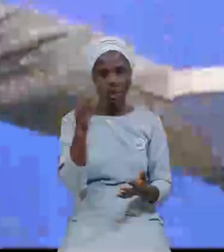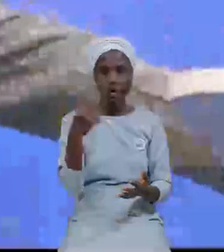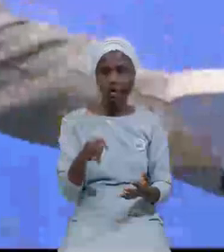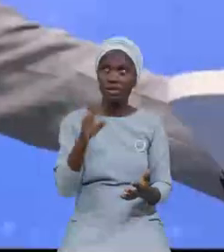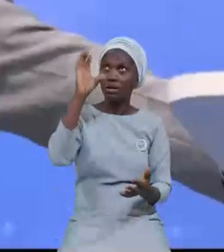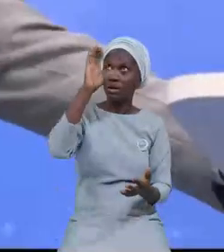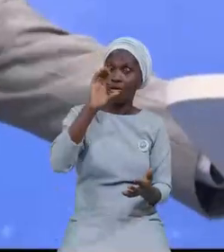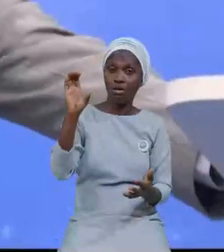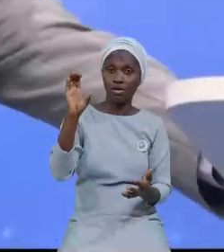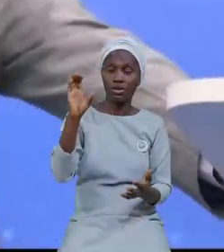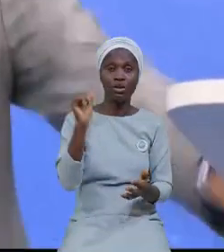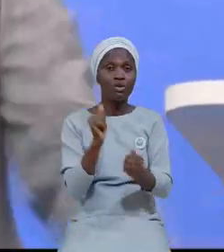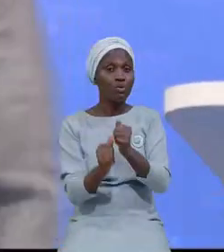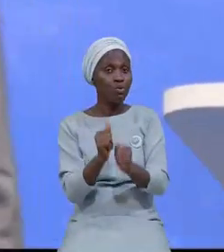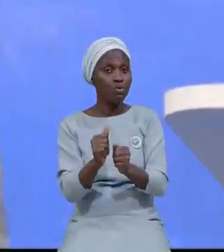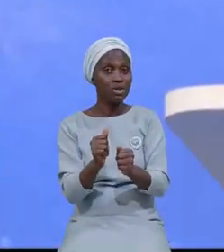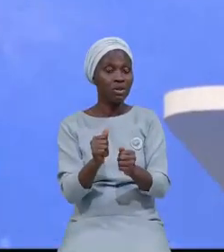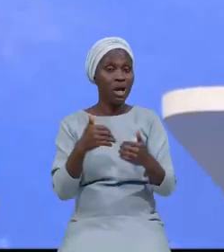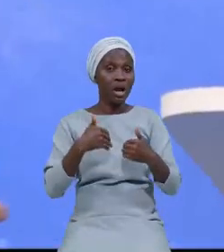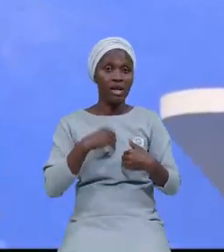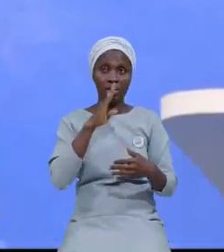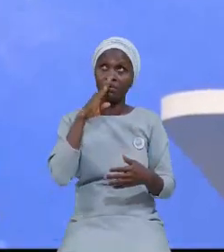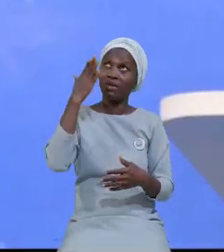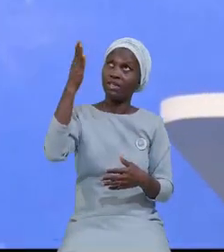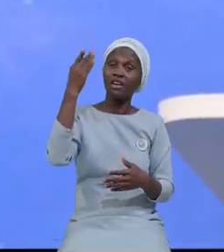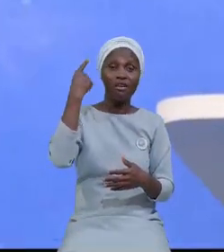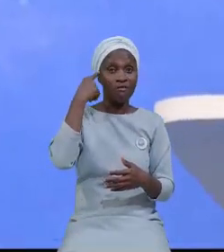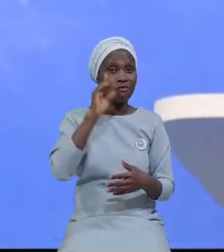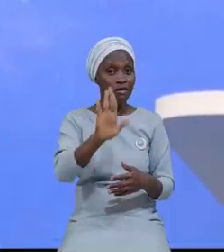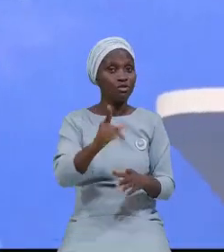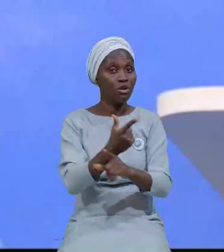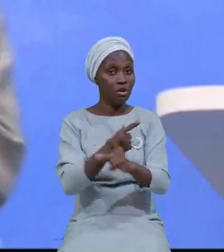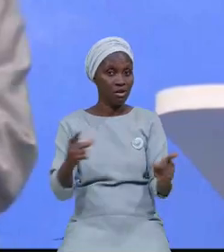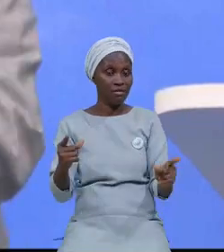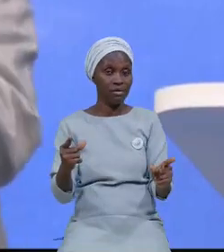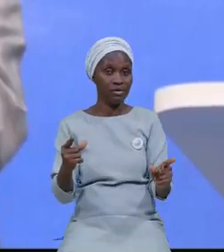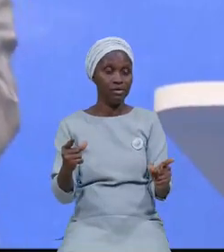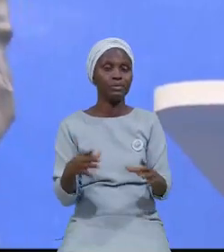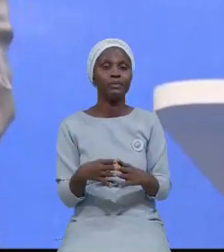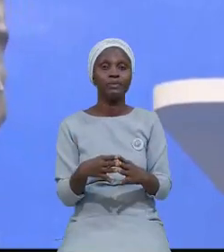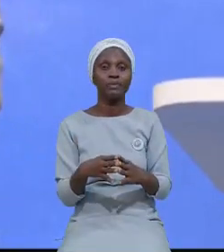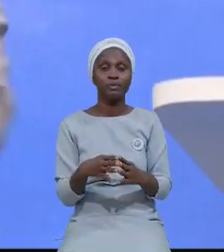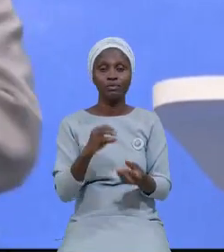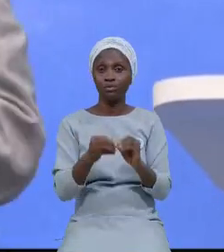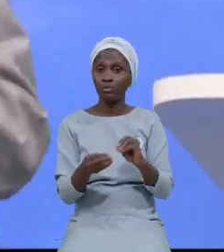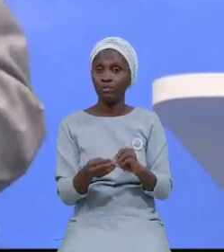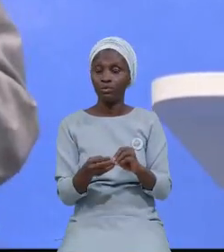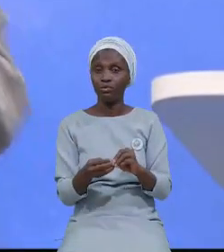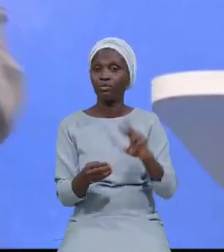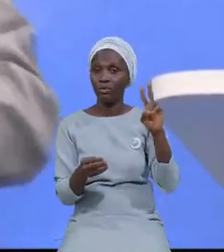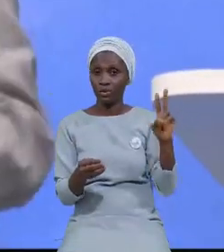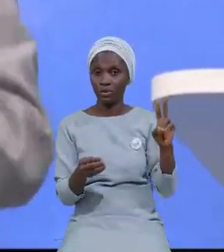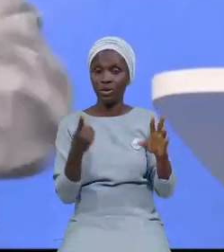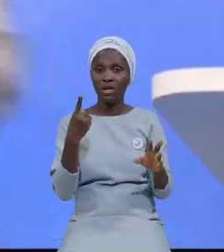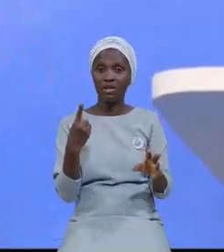à cause de la croix qui est là pour ta libération du mal deuxièmement